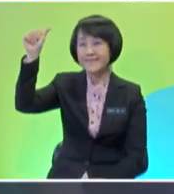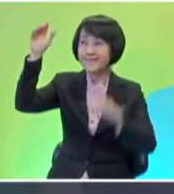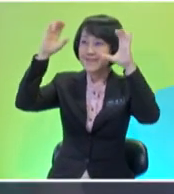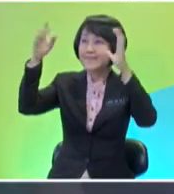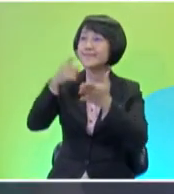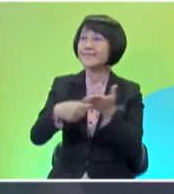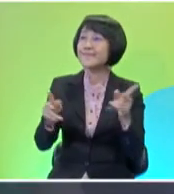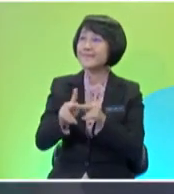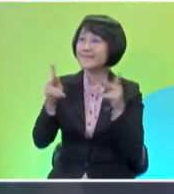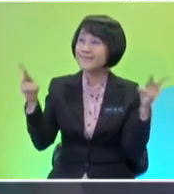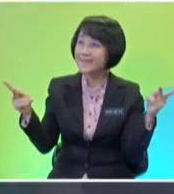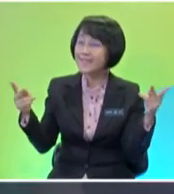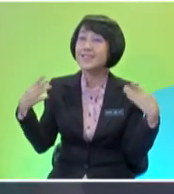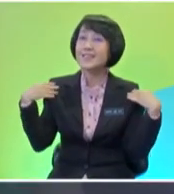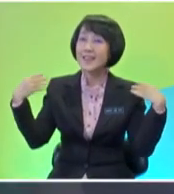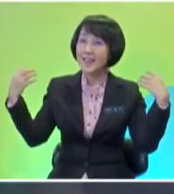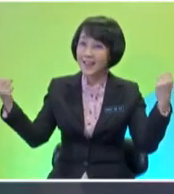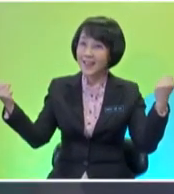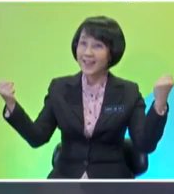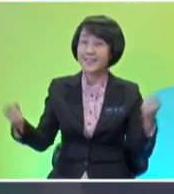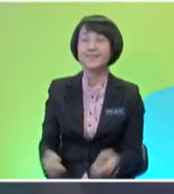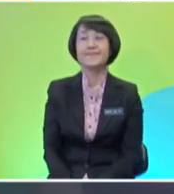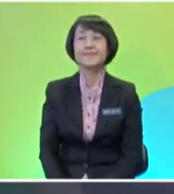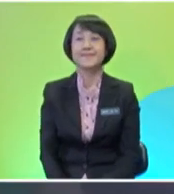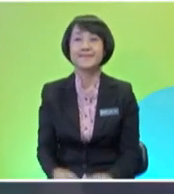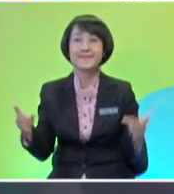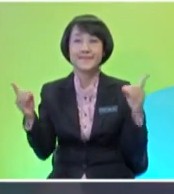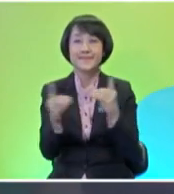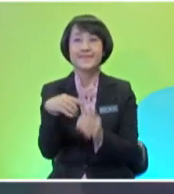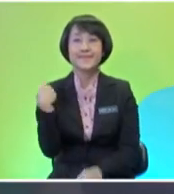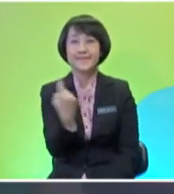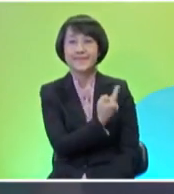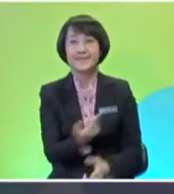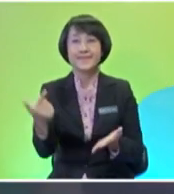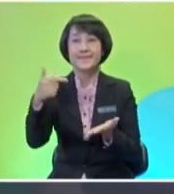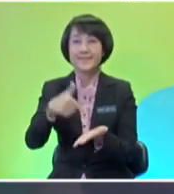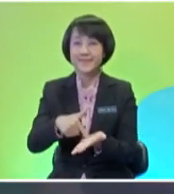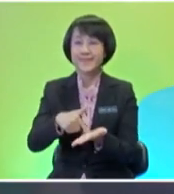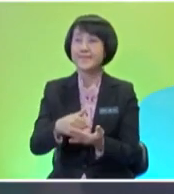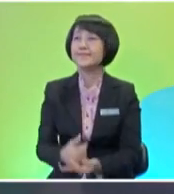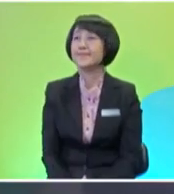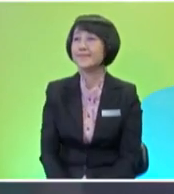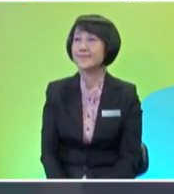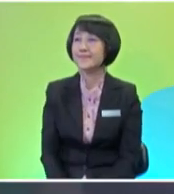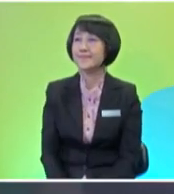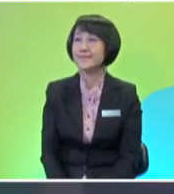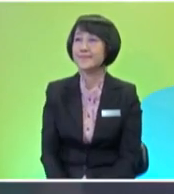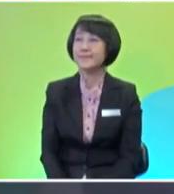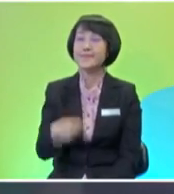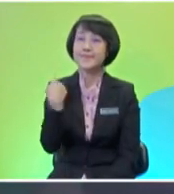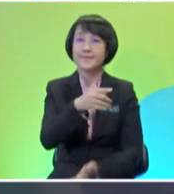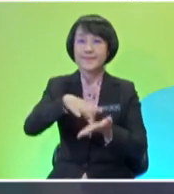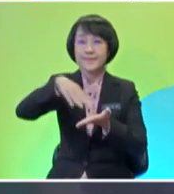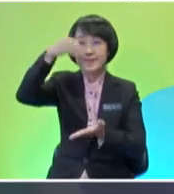Hai Irfan, sihat? Hai, sihat. Alhamdulillah, bertemu kita lagi dalam episod kali ini. Baik, seperti biasa dengan Cikgu, kita akan belajar mengenai